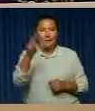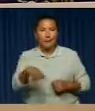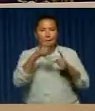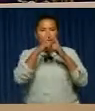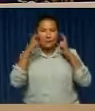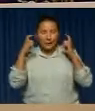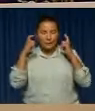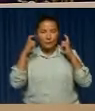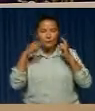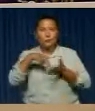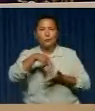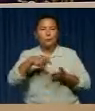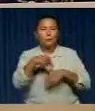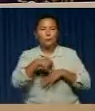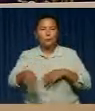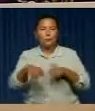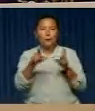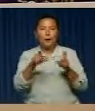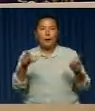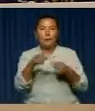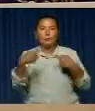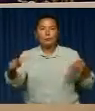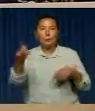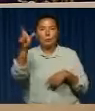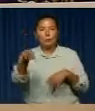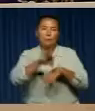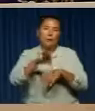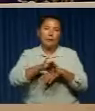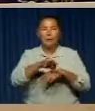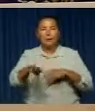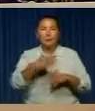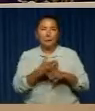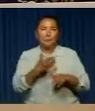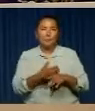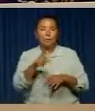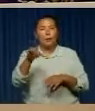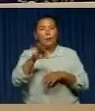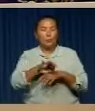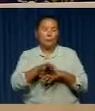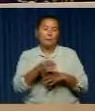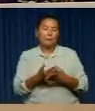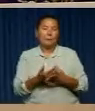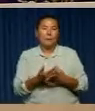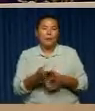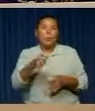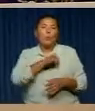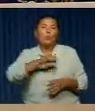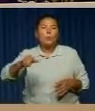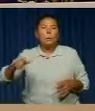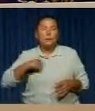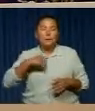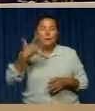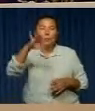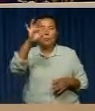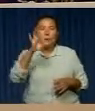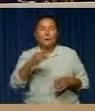бетпердемен жүрсе, ол білмейді ғой, дүкенде басқа адаммен қарым қатынас қой, ол кісінің ауру емес екен. Ол өзін